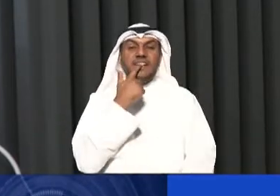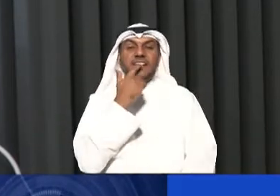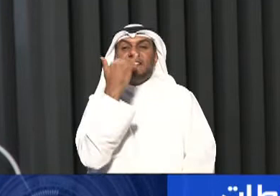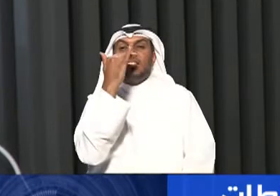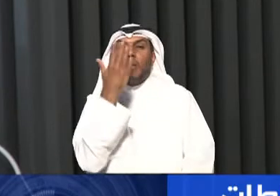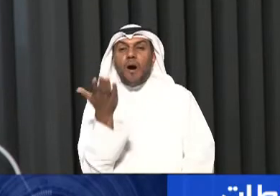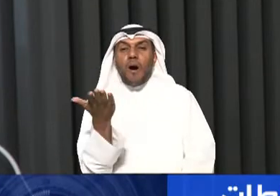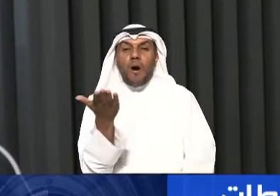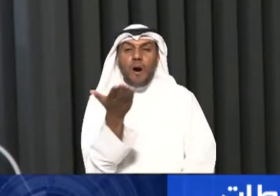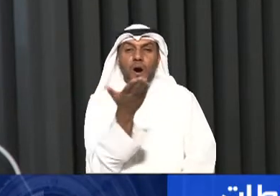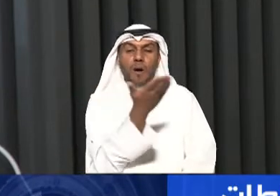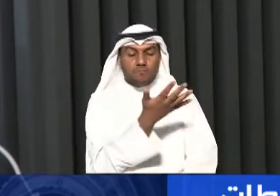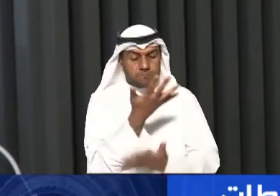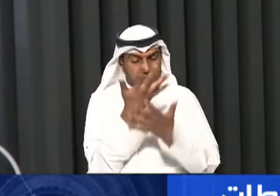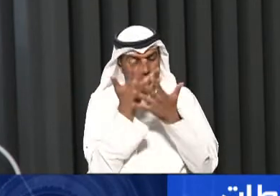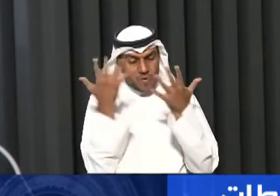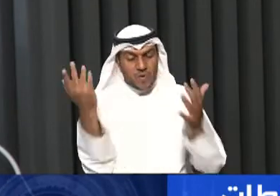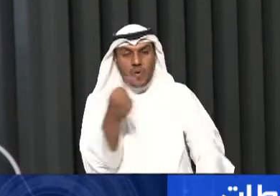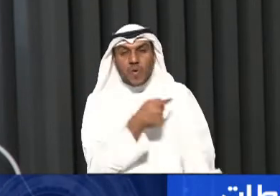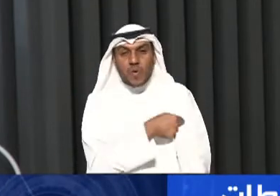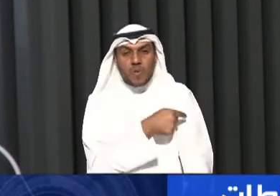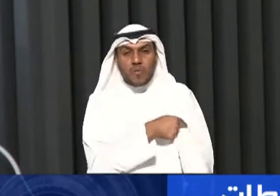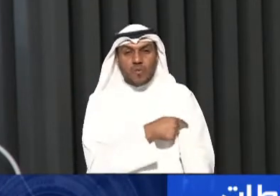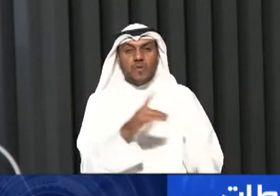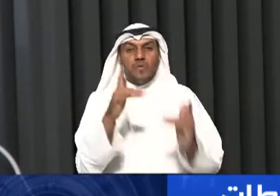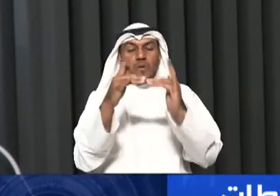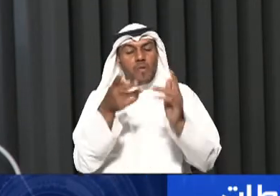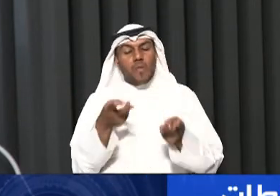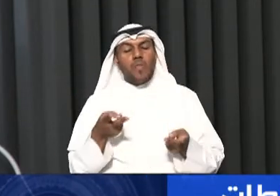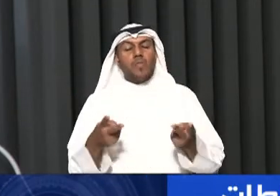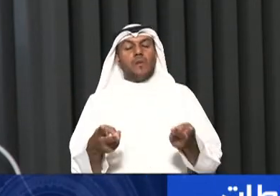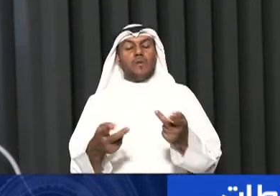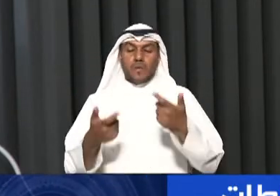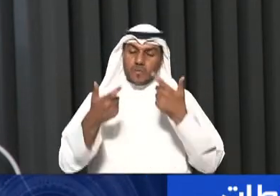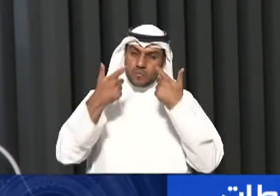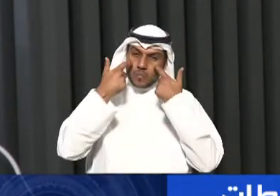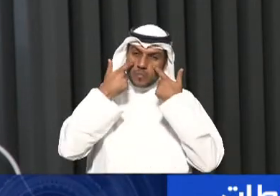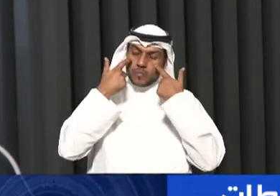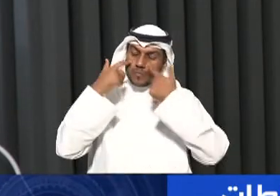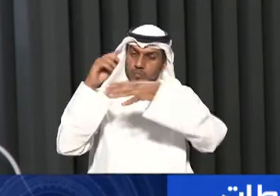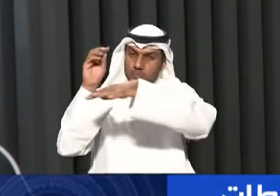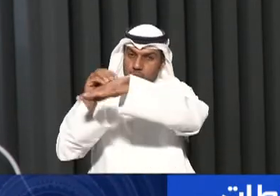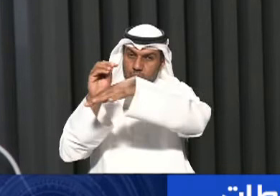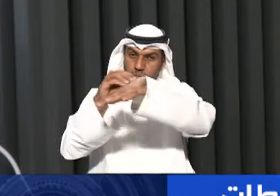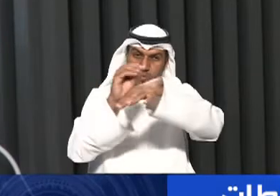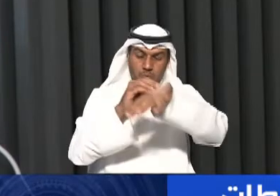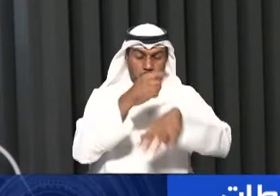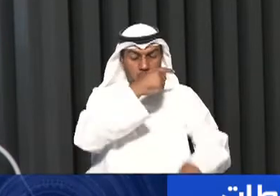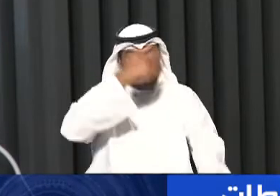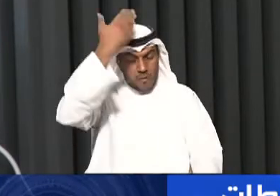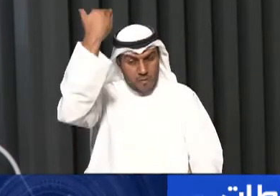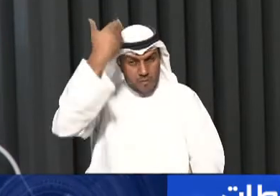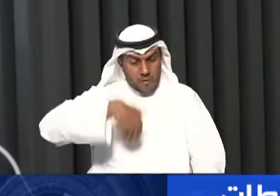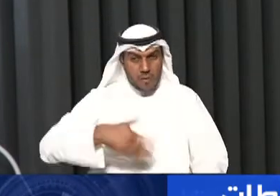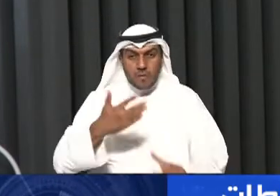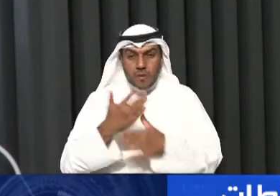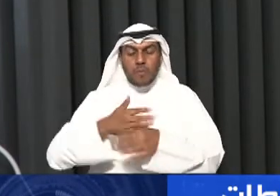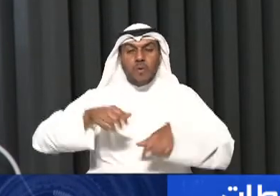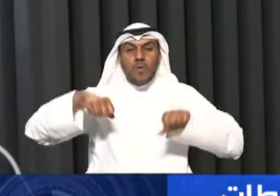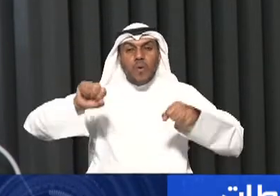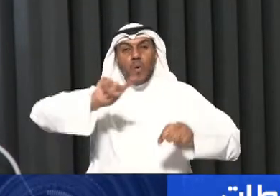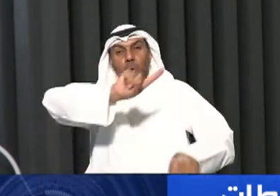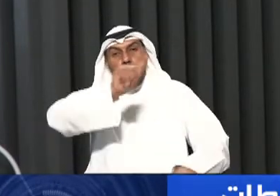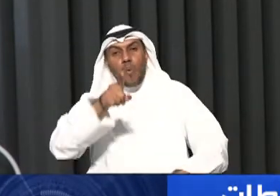المراهقة أو فئة سن الشباب، نلاقي فيهم إصابات قد تصل إلى شلل، إلى فقد أحد الأطراف،